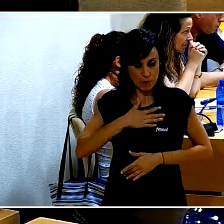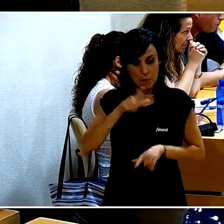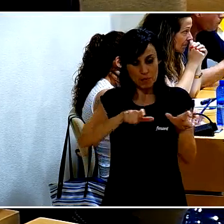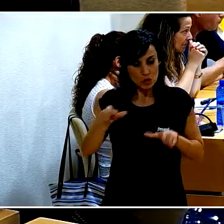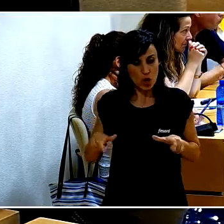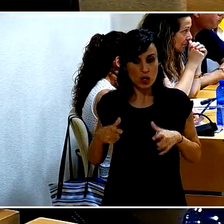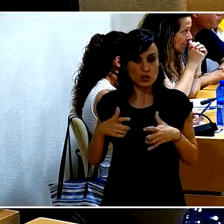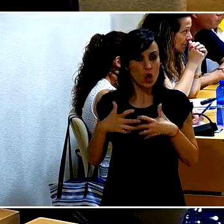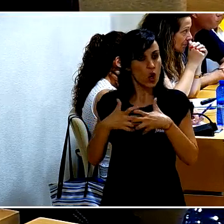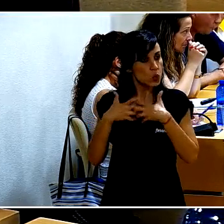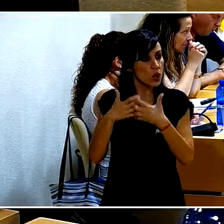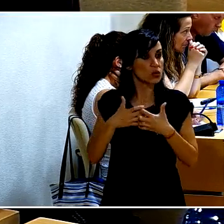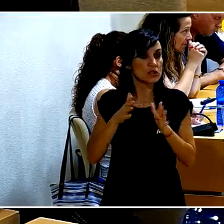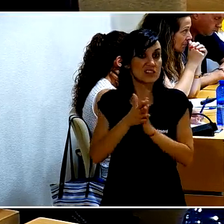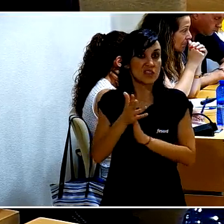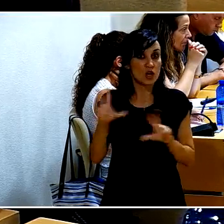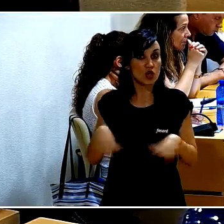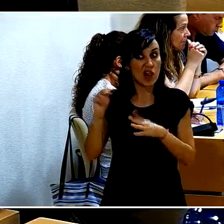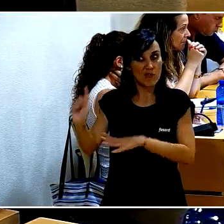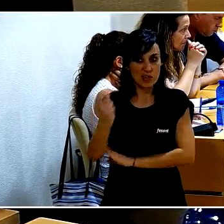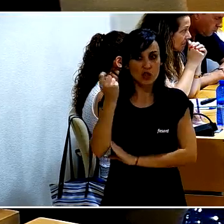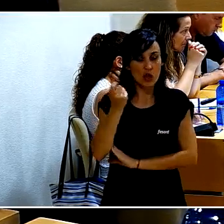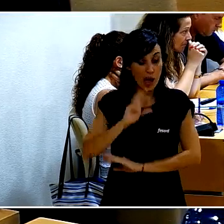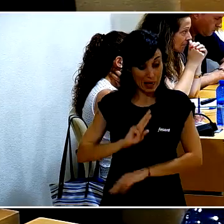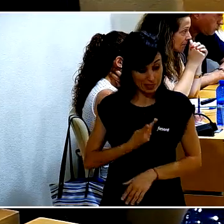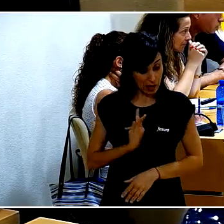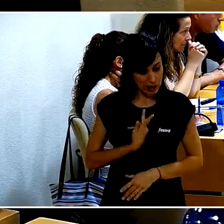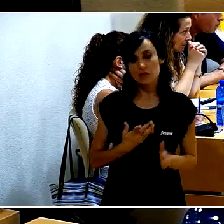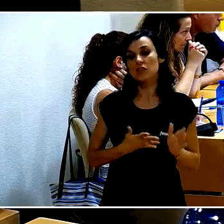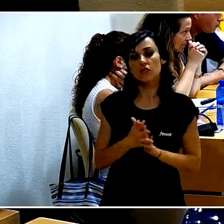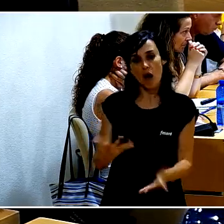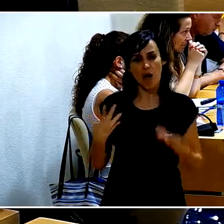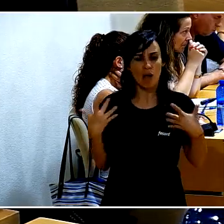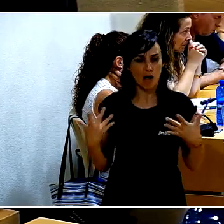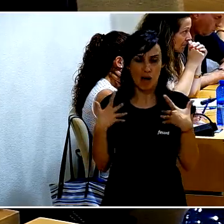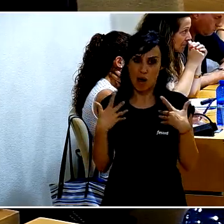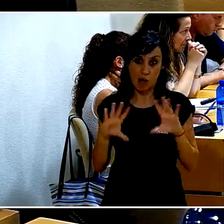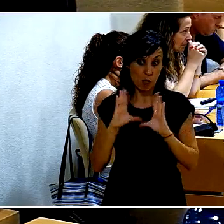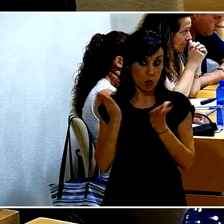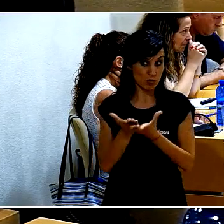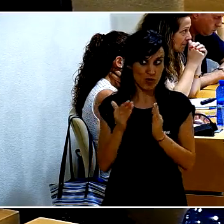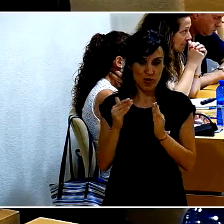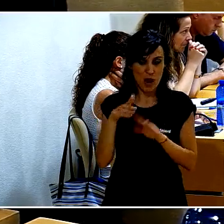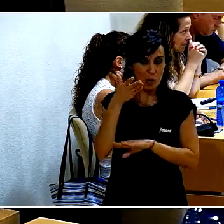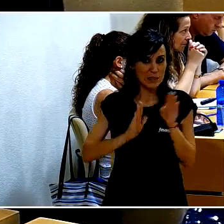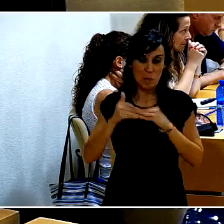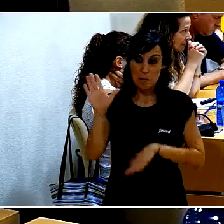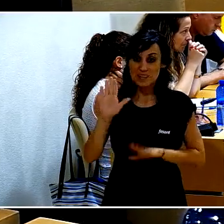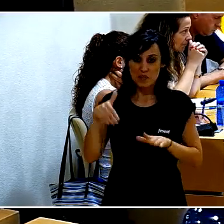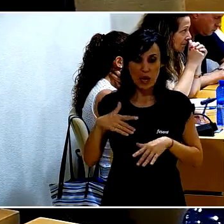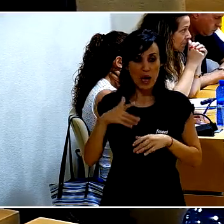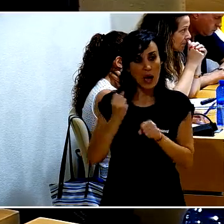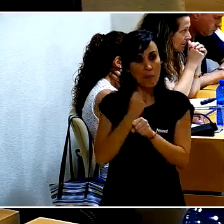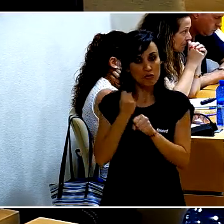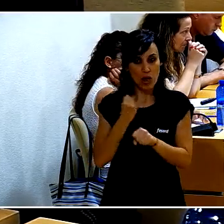lluitadores és una victòria social, ser trans encara segueix sent un calvari a mig món. I el rebuig a l'àmbit laboral impedeix